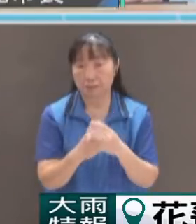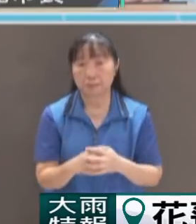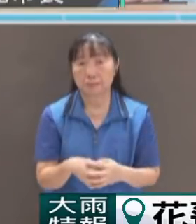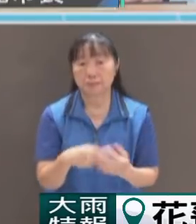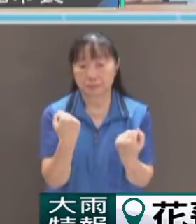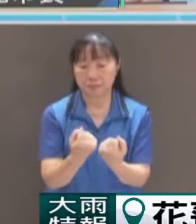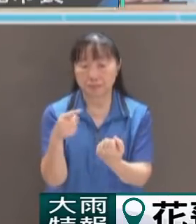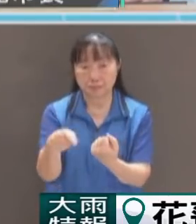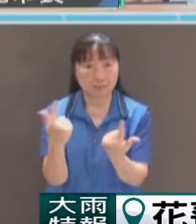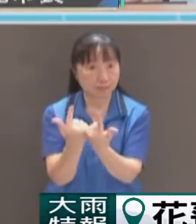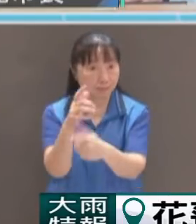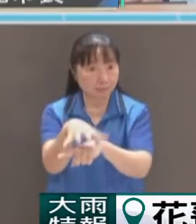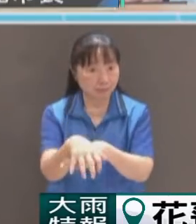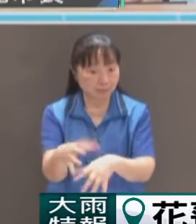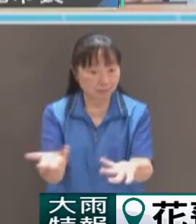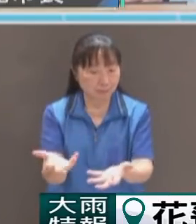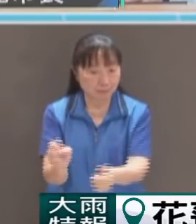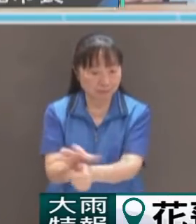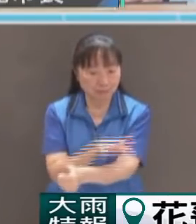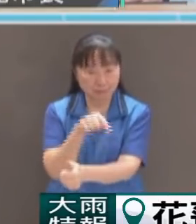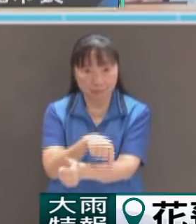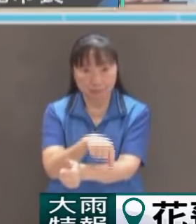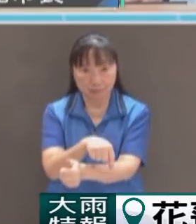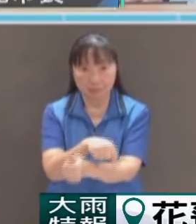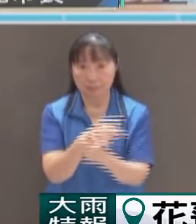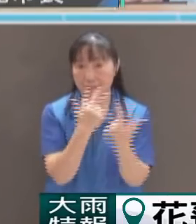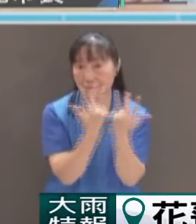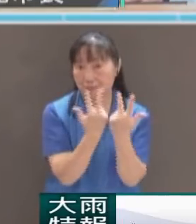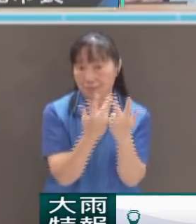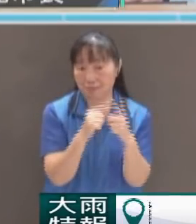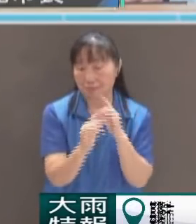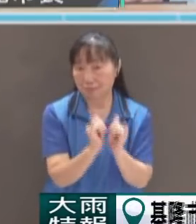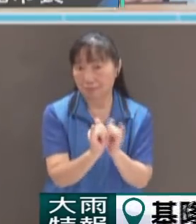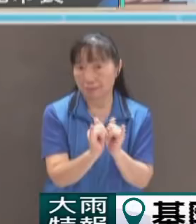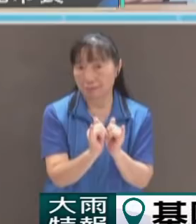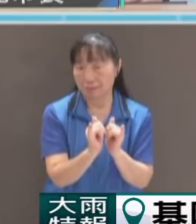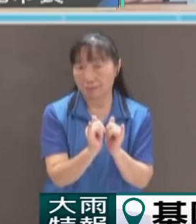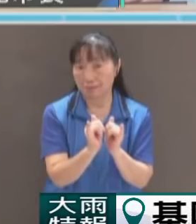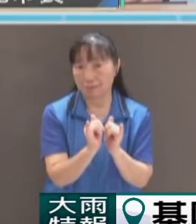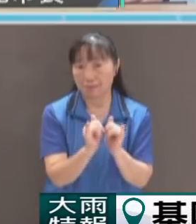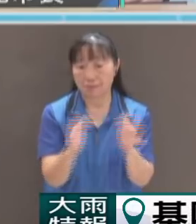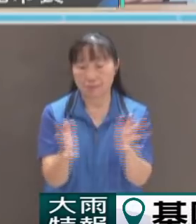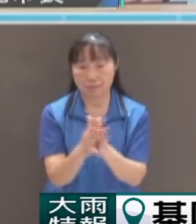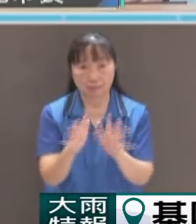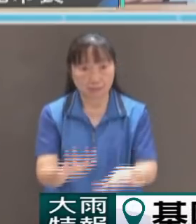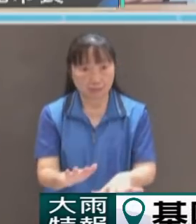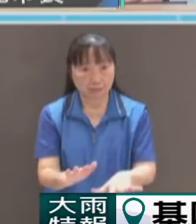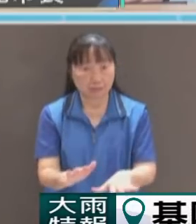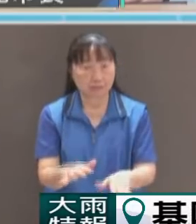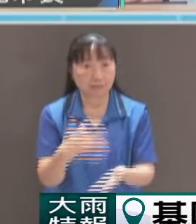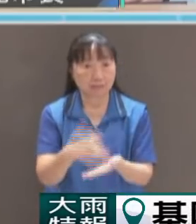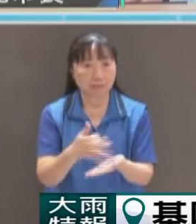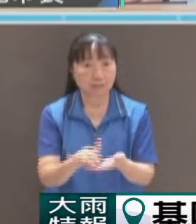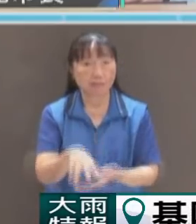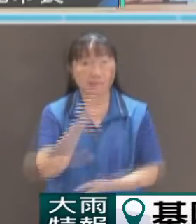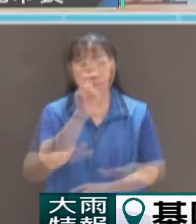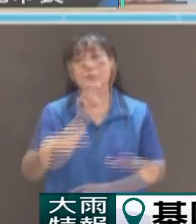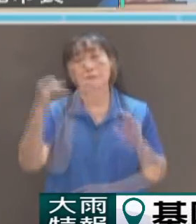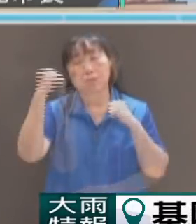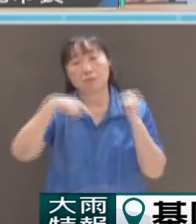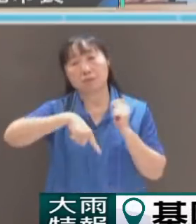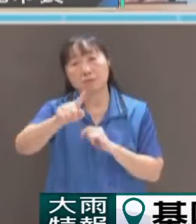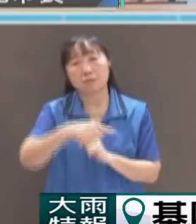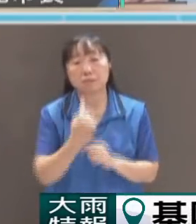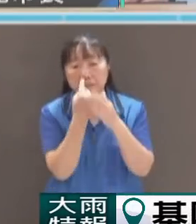在北农这个事件被波及的新北市的市民，总共到现在的统计是有